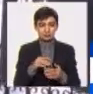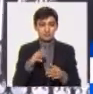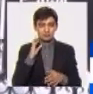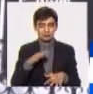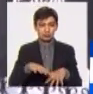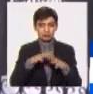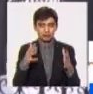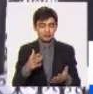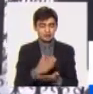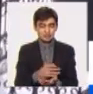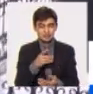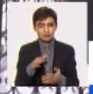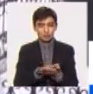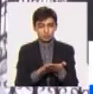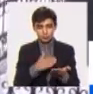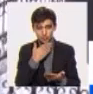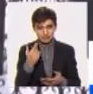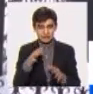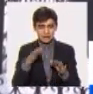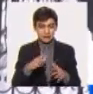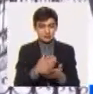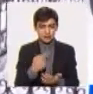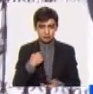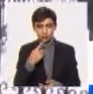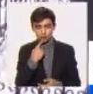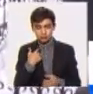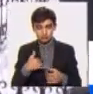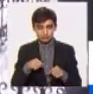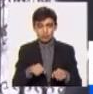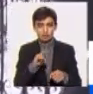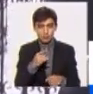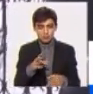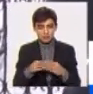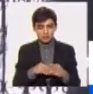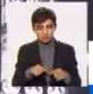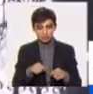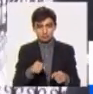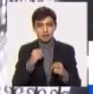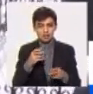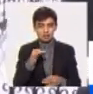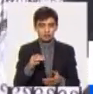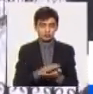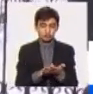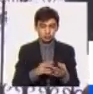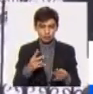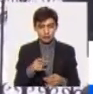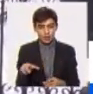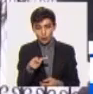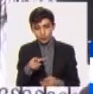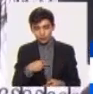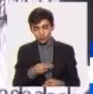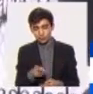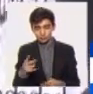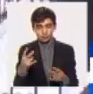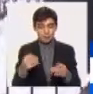Здесь нет, лежит снег, неубранный снег. Мне теперь трудно пройти с коляской, с ребенком. Нужно будет или выехать на дорогу, на